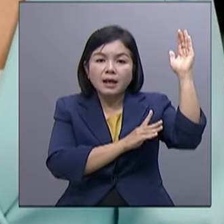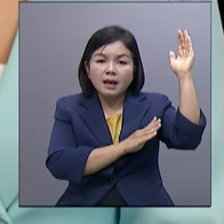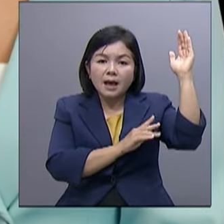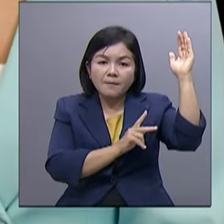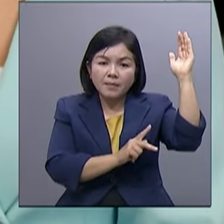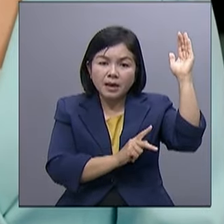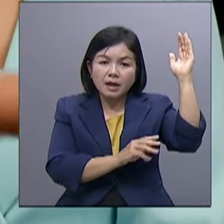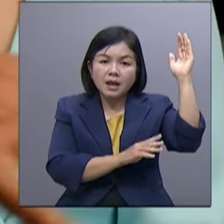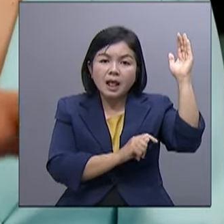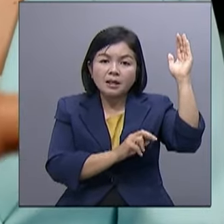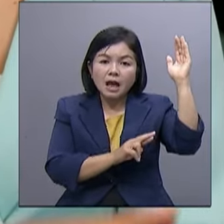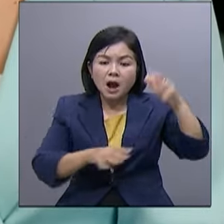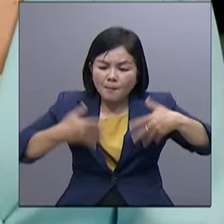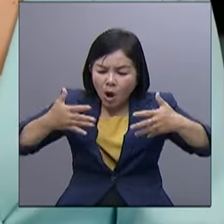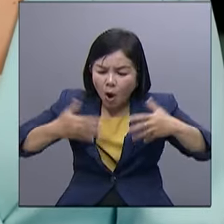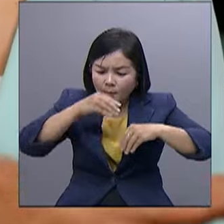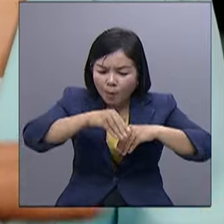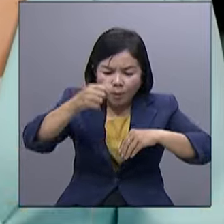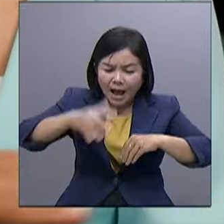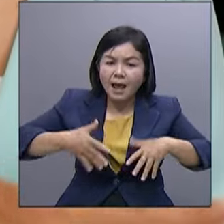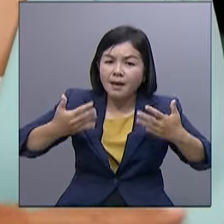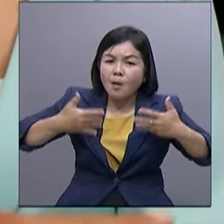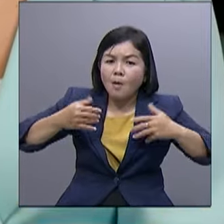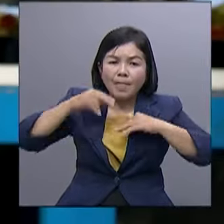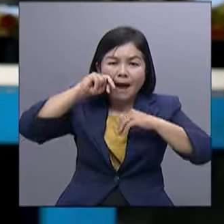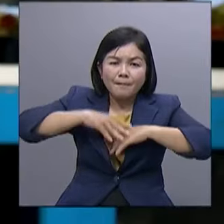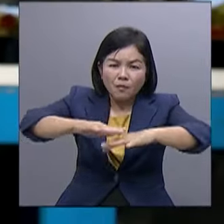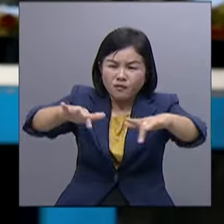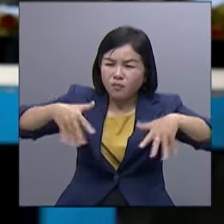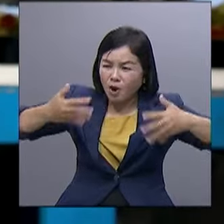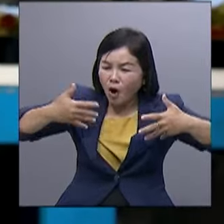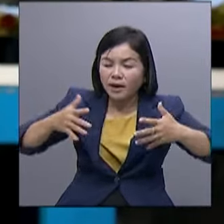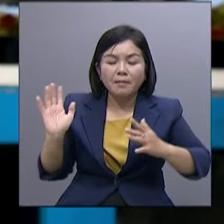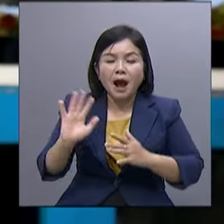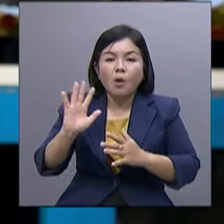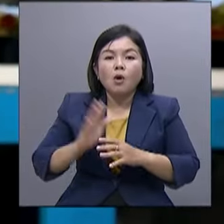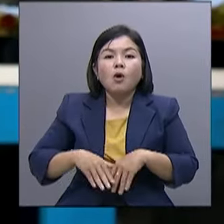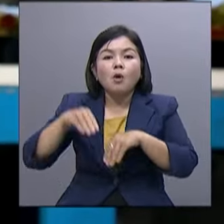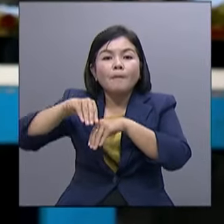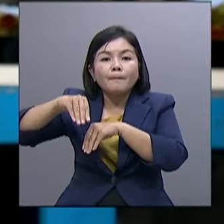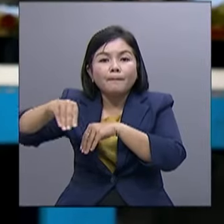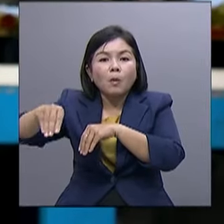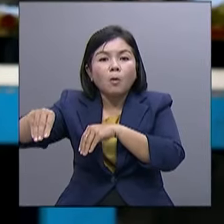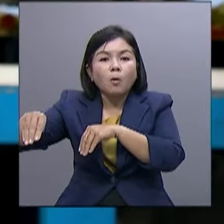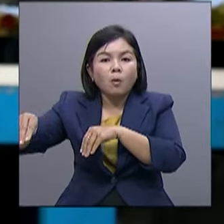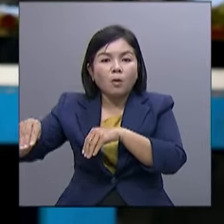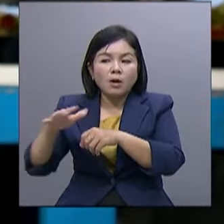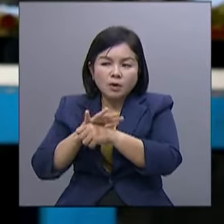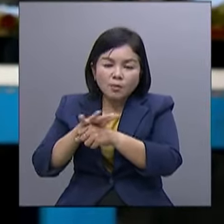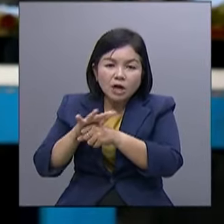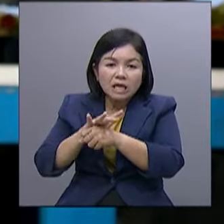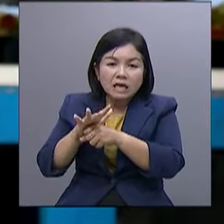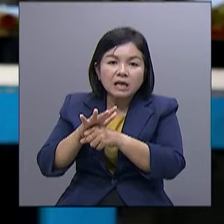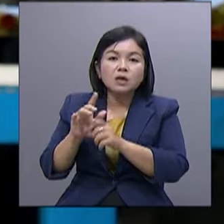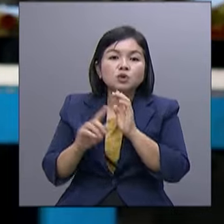ร้อนเกินไปสภาปลูกก็ตายไม่ปลูกนำมันเสียดายนะฮะเพราะฉะนั้นเราก็เลยไปปลูกในพื้นที่ที่ยังมีความหวังอยู่ยกตัว